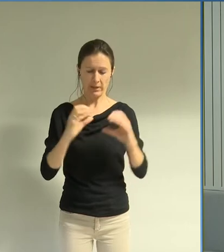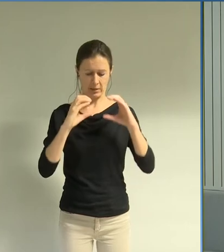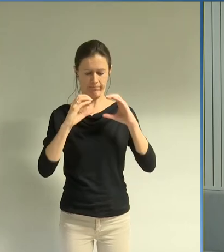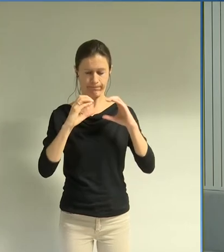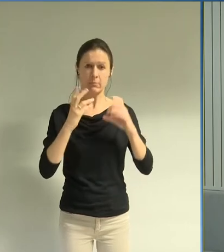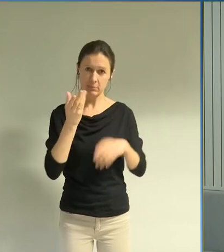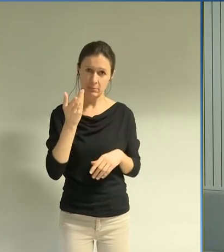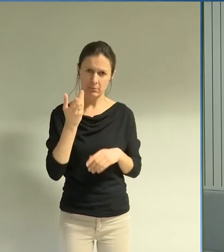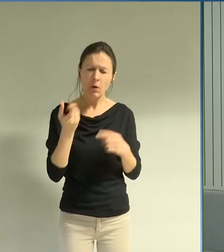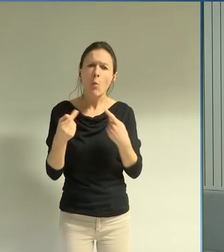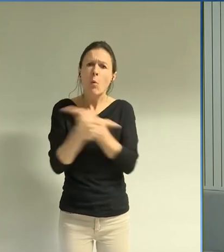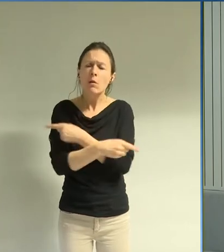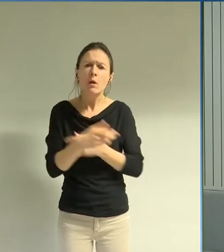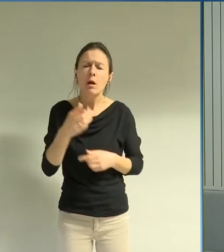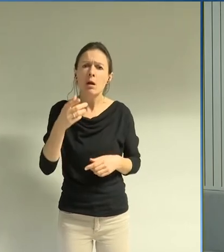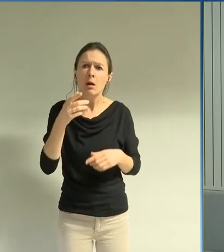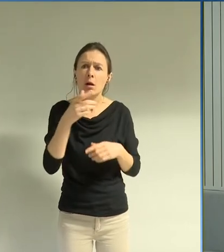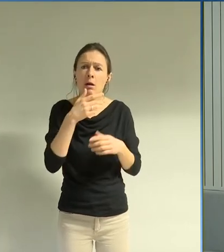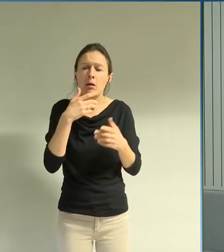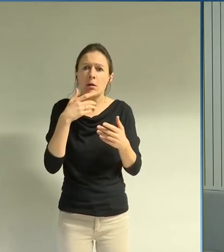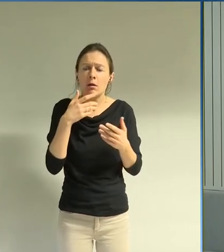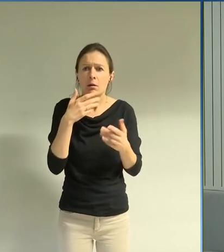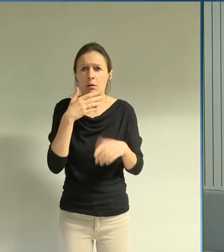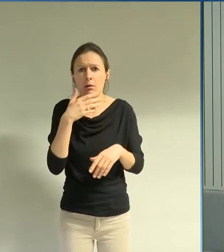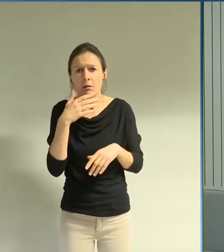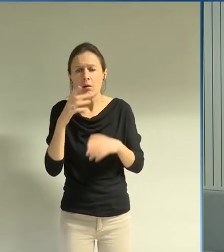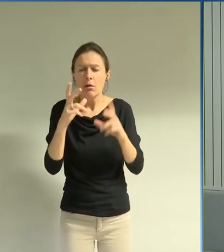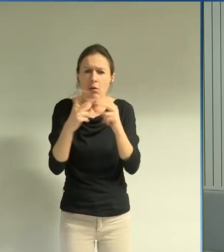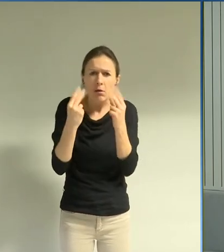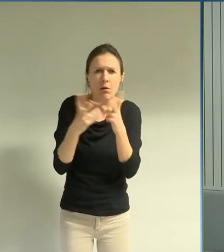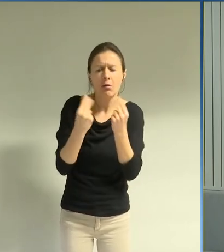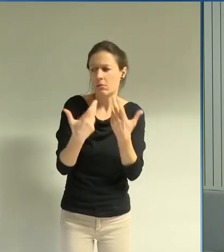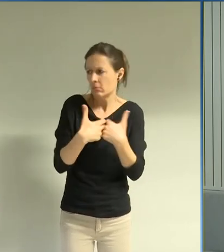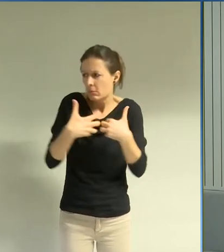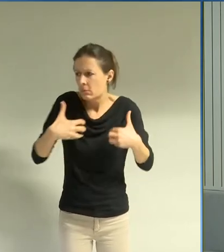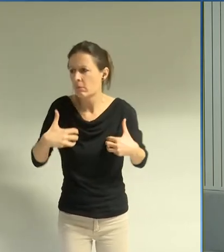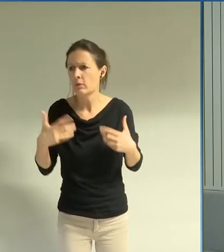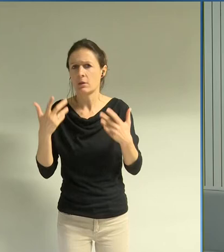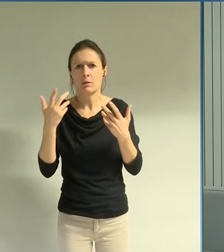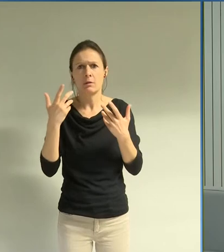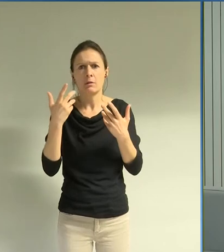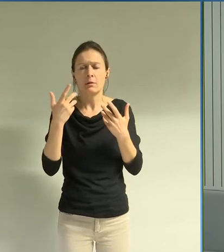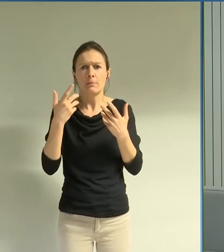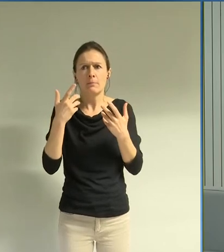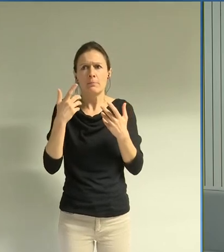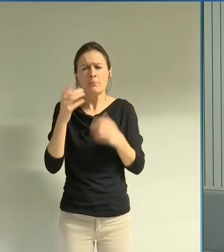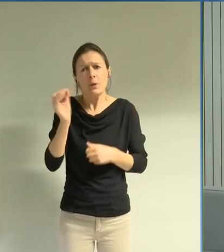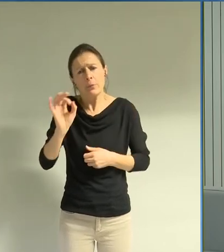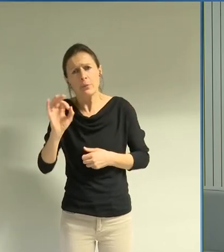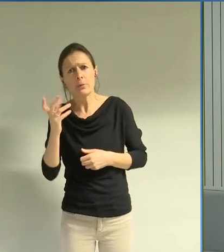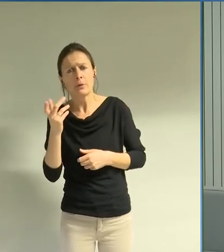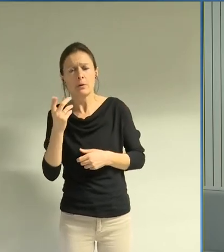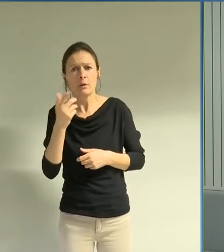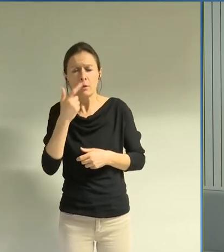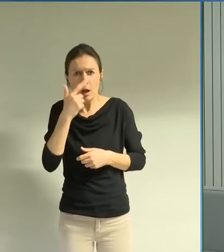scientifique est quasi cartésienne des aspirations des besoins de ce qui fait la vie de chaque grenoblois et